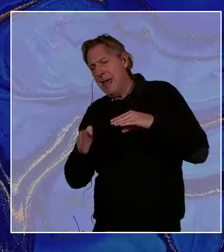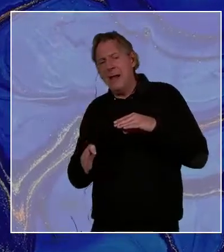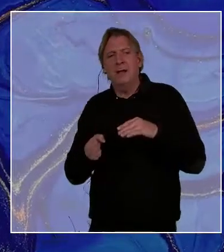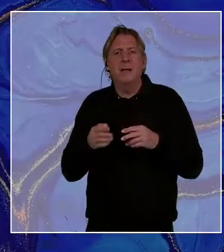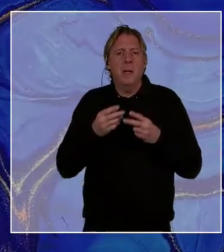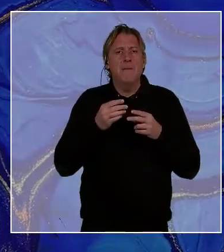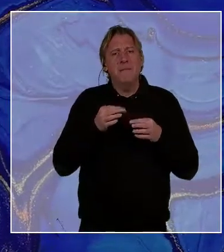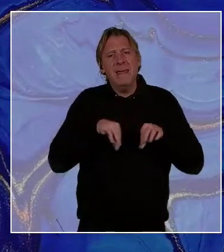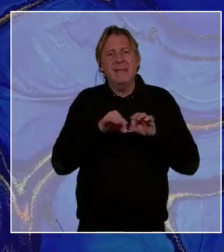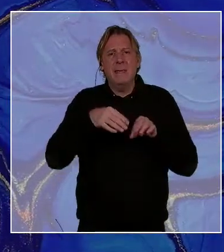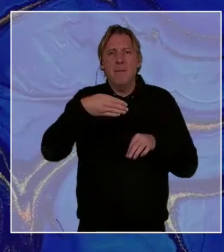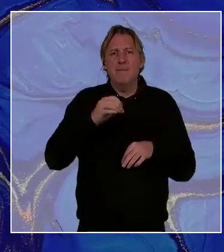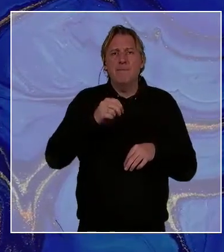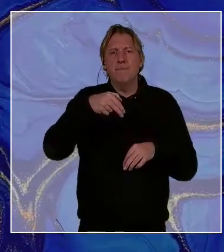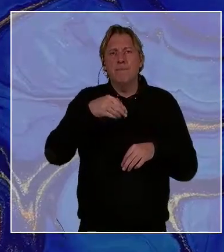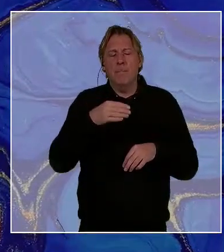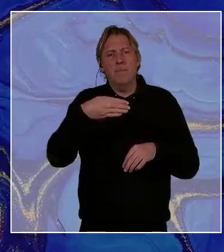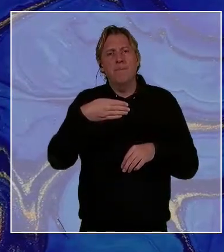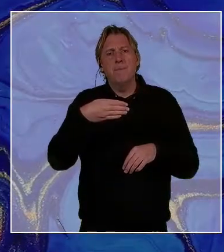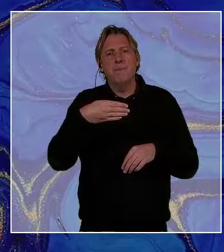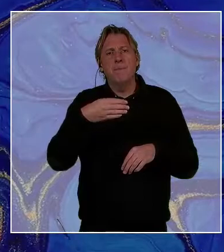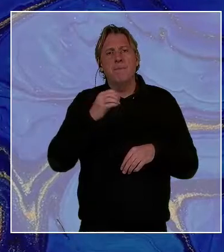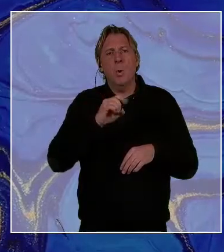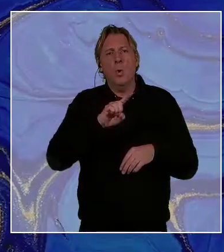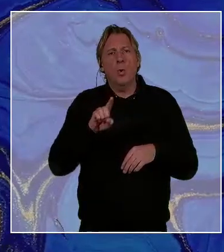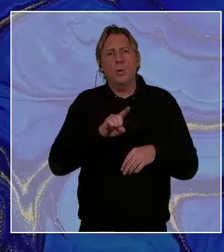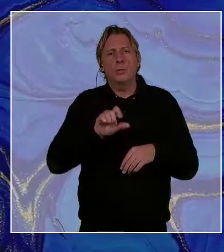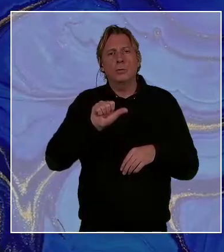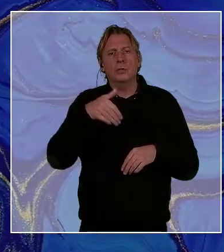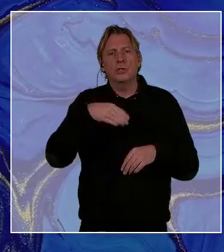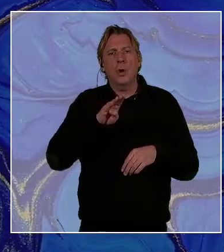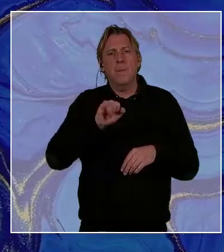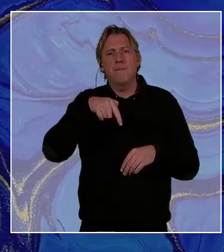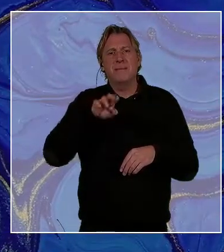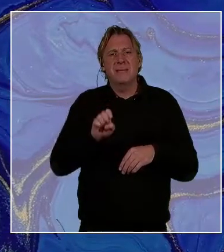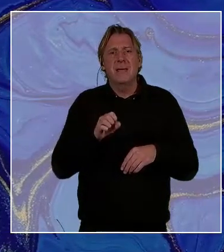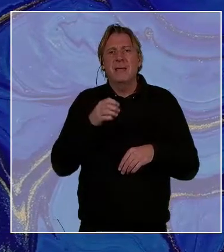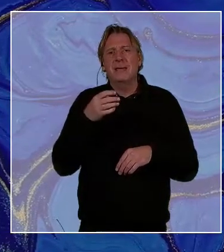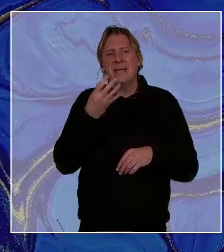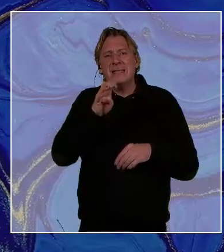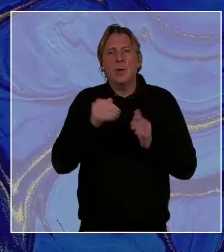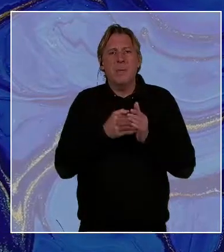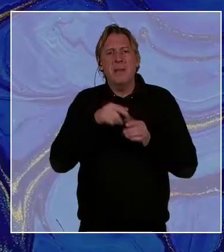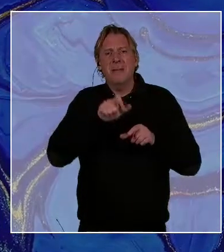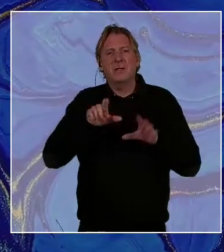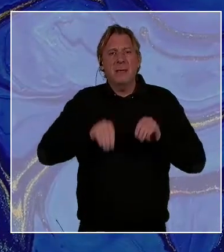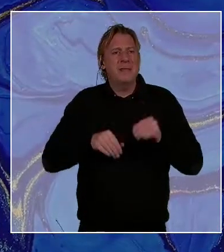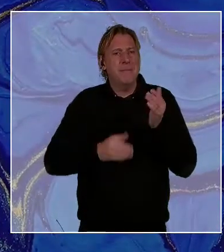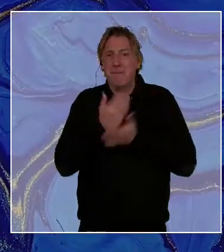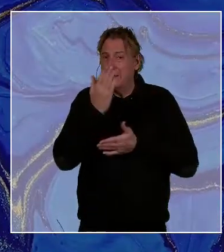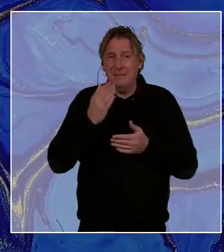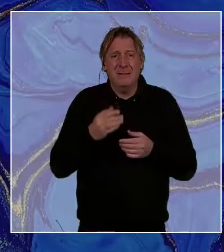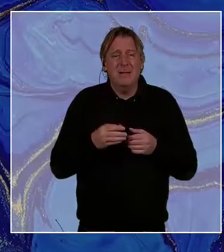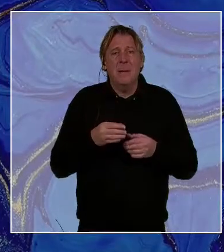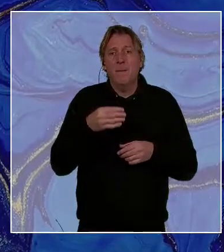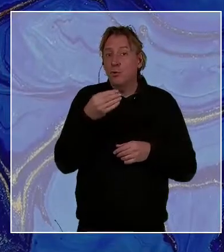Mozambique. Plus de 400 000 habitants. Le Mozambique est un des pays